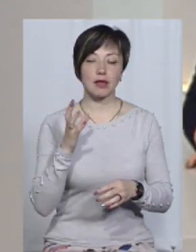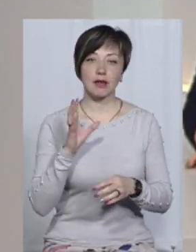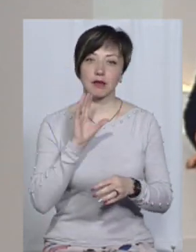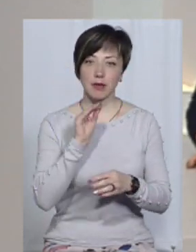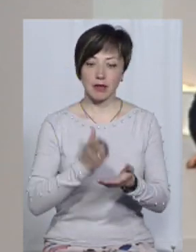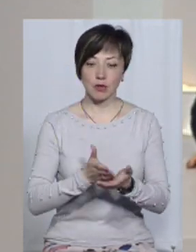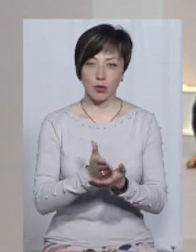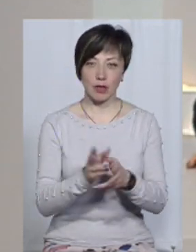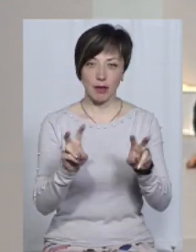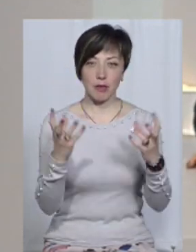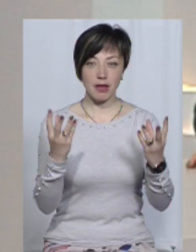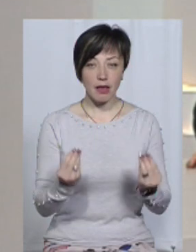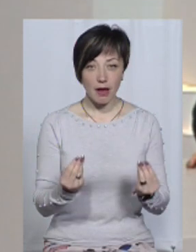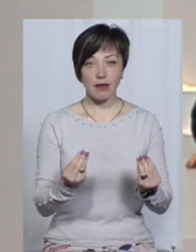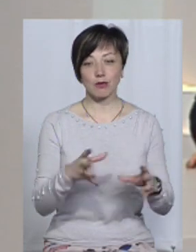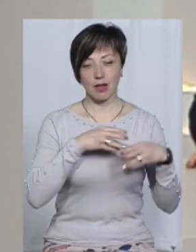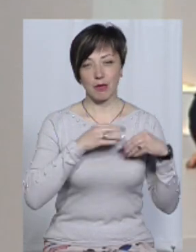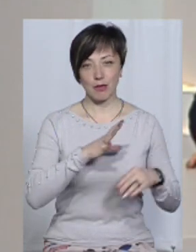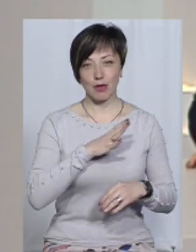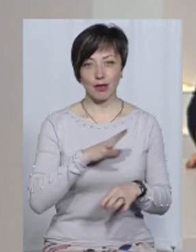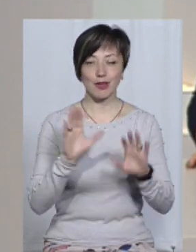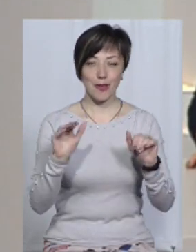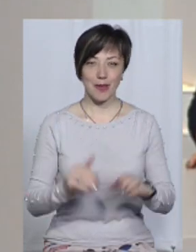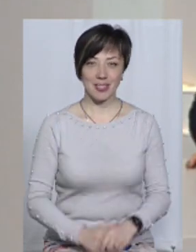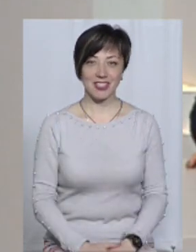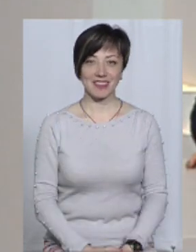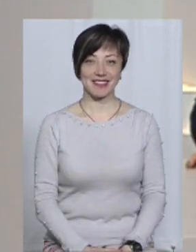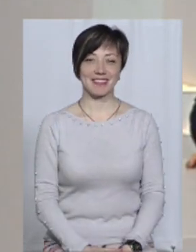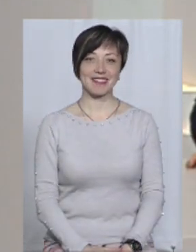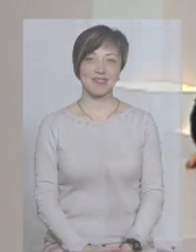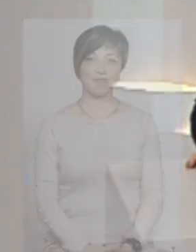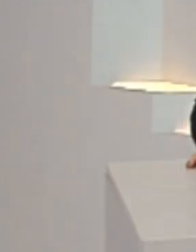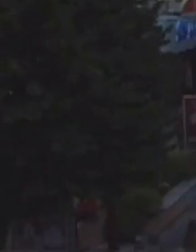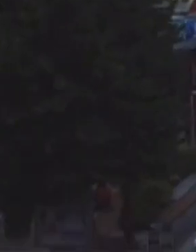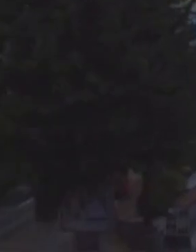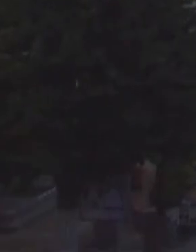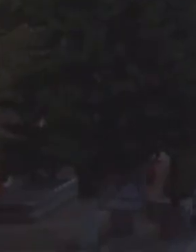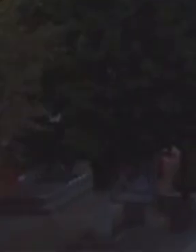радіоверсію «Теми дня», за те, що були з нами. До побачення. До побачення.